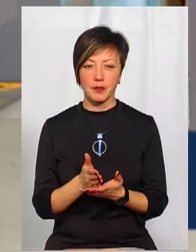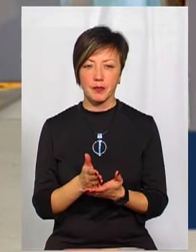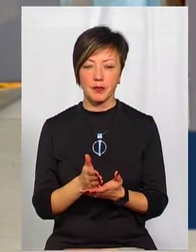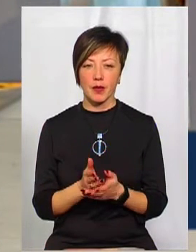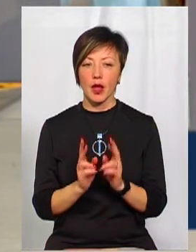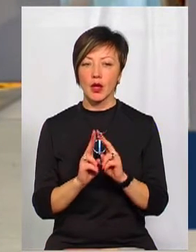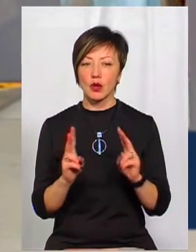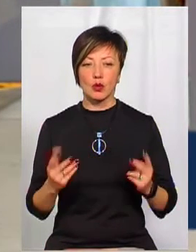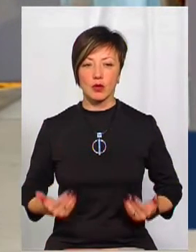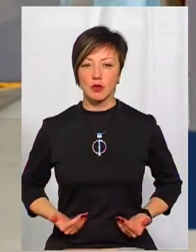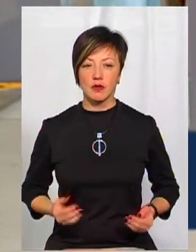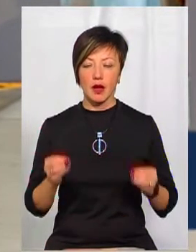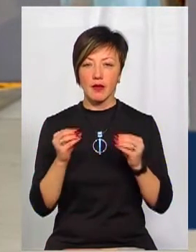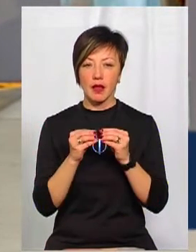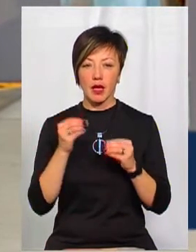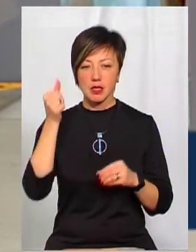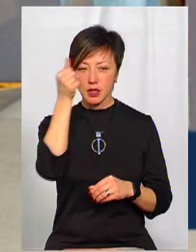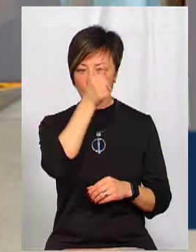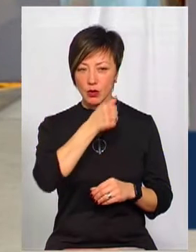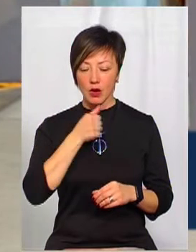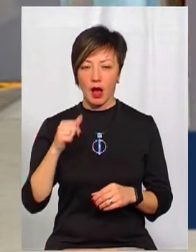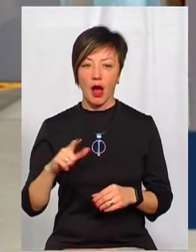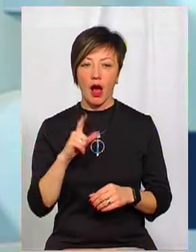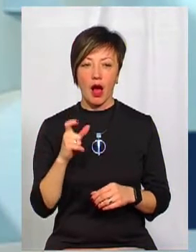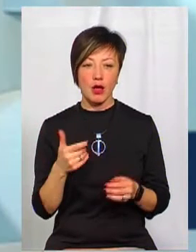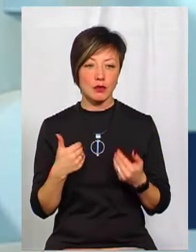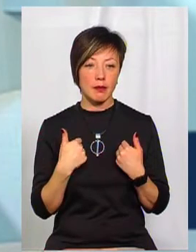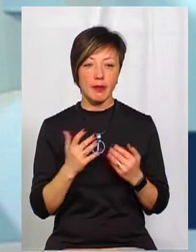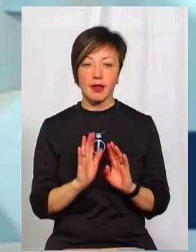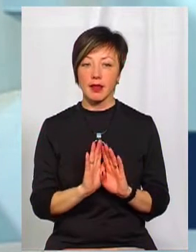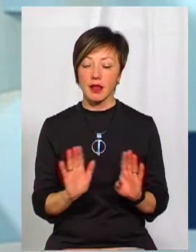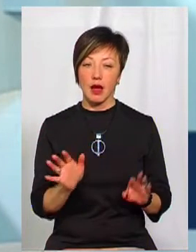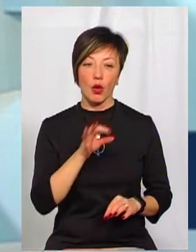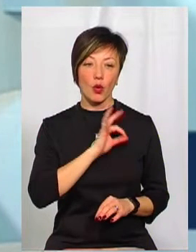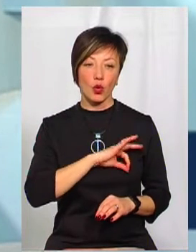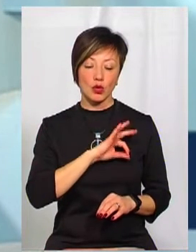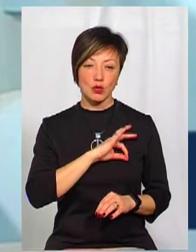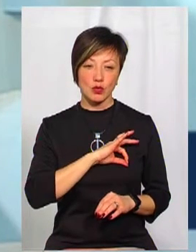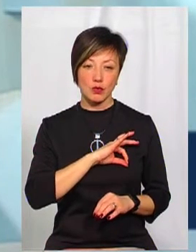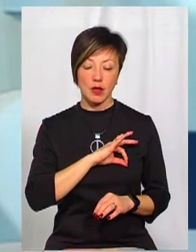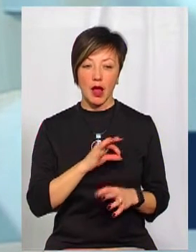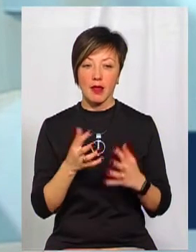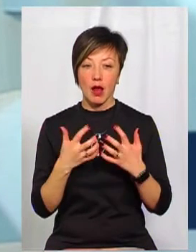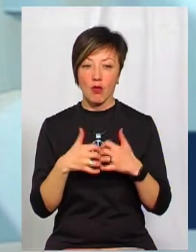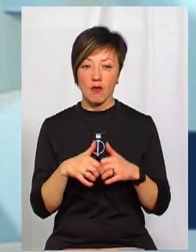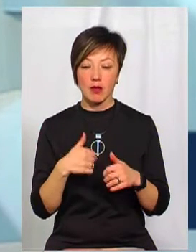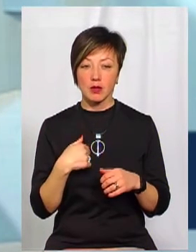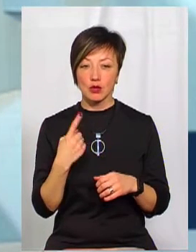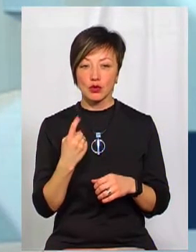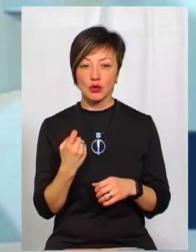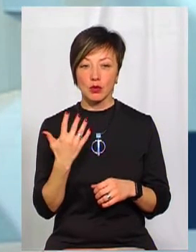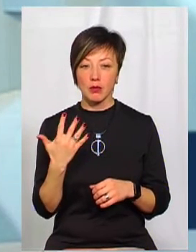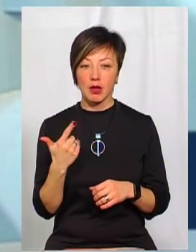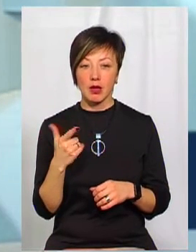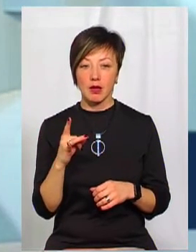Ніхто не проживає вже років 10. І газ у мене пользується. А нарахували мені 105